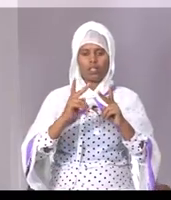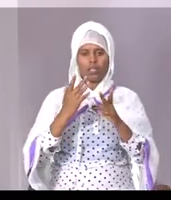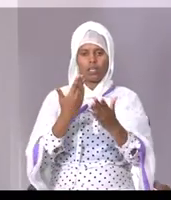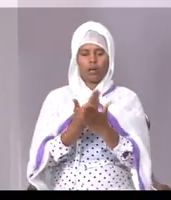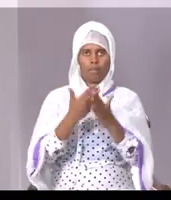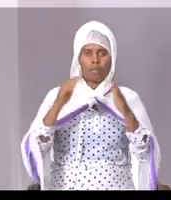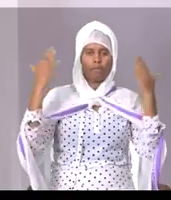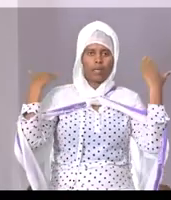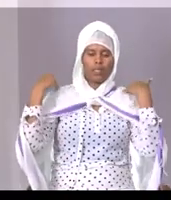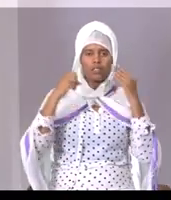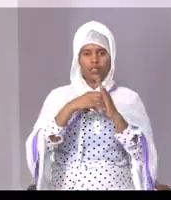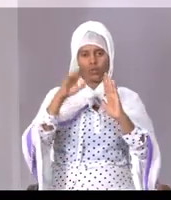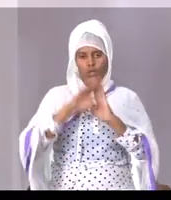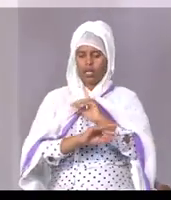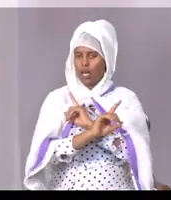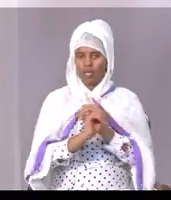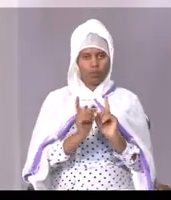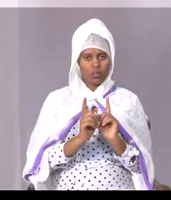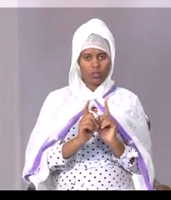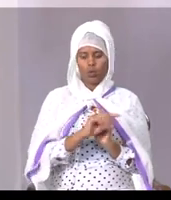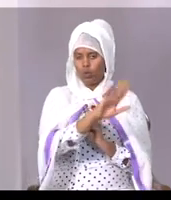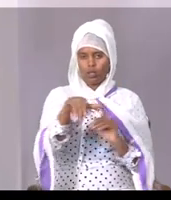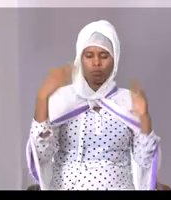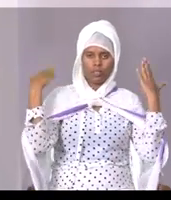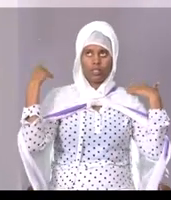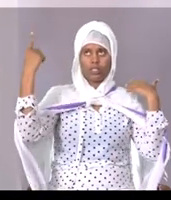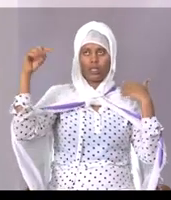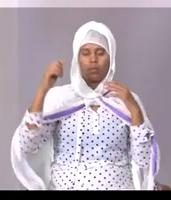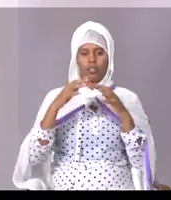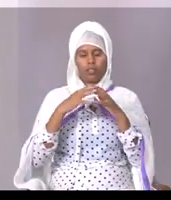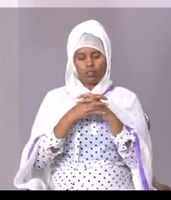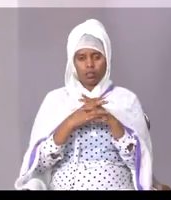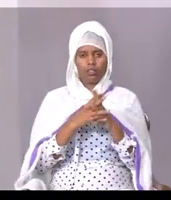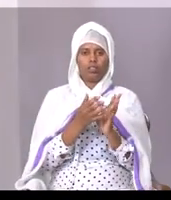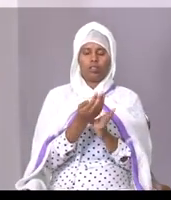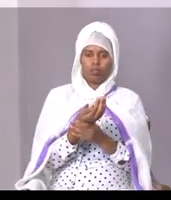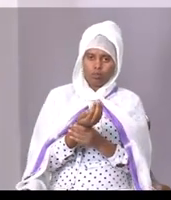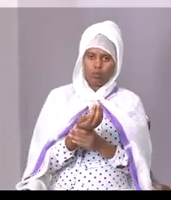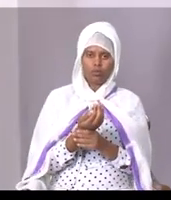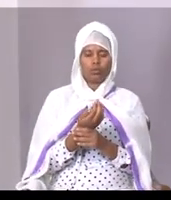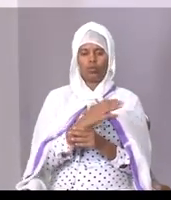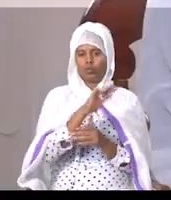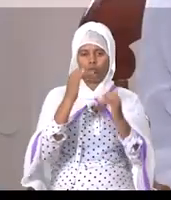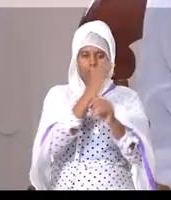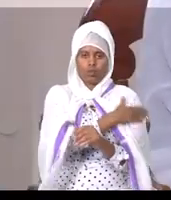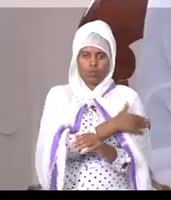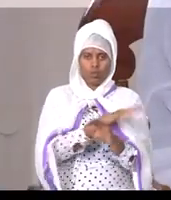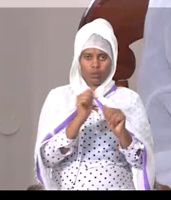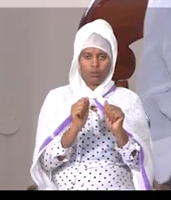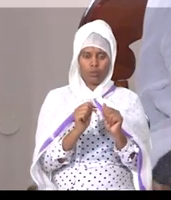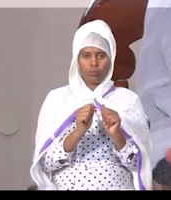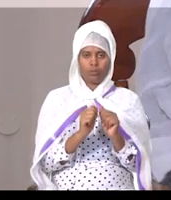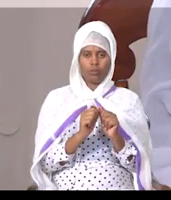ساي سزغون اسمع نجر ايكونن قدام ملائكتي كم زغلغلون كم ززون كم سجدلون ابو زحف صحفات تصحيفلو او انجيل